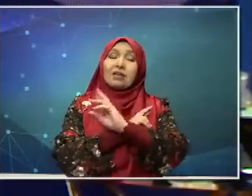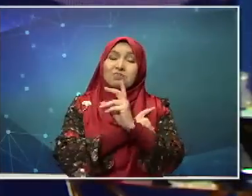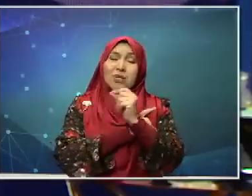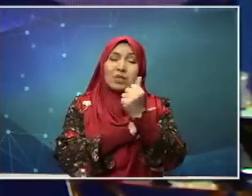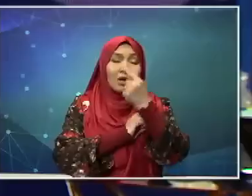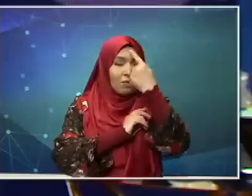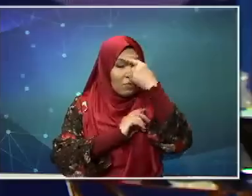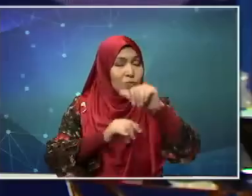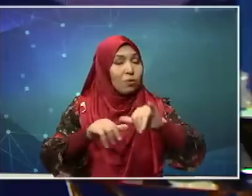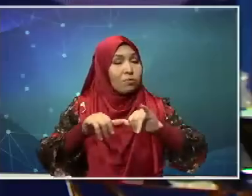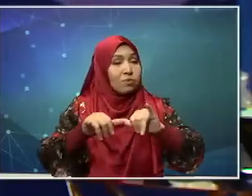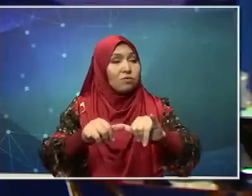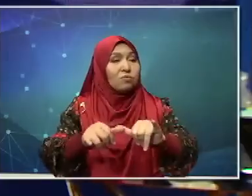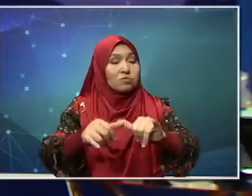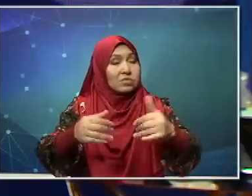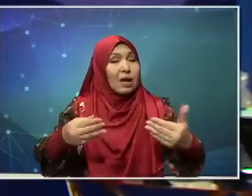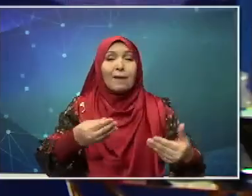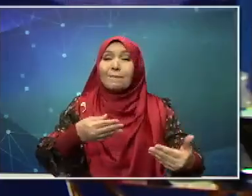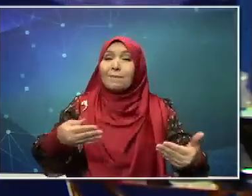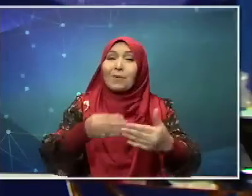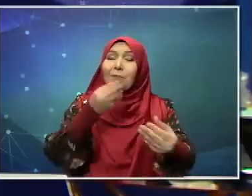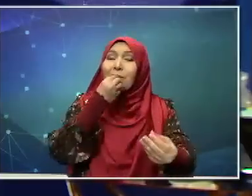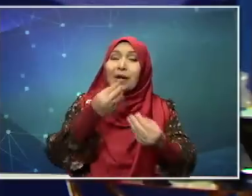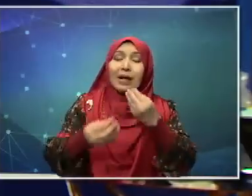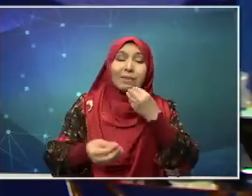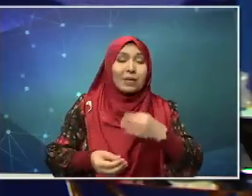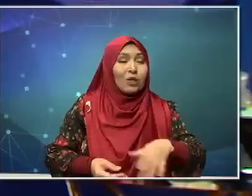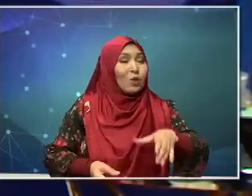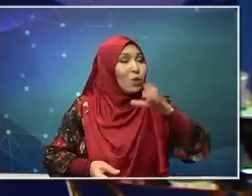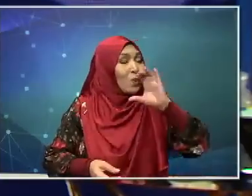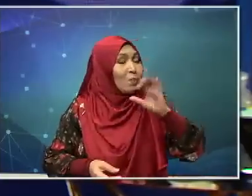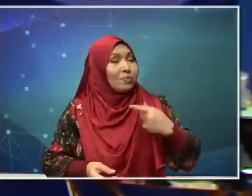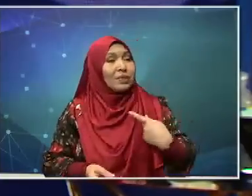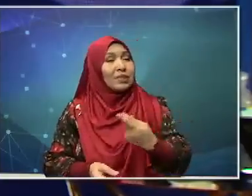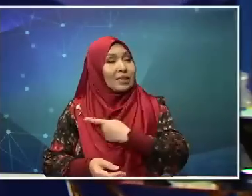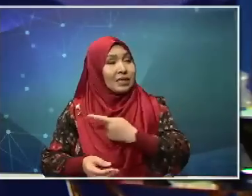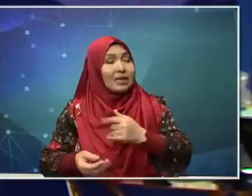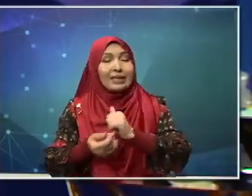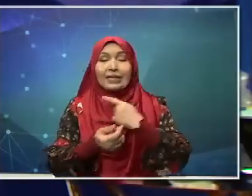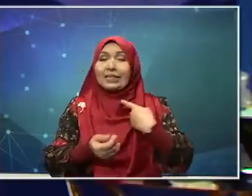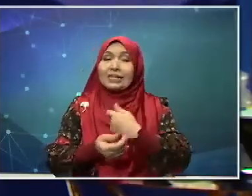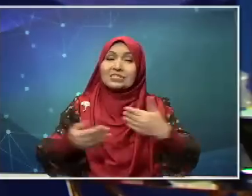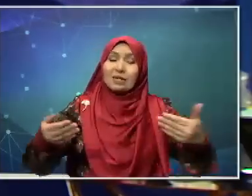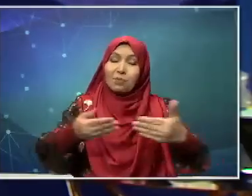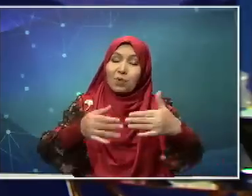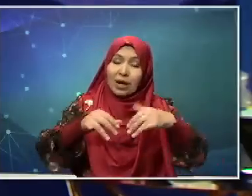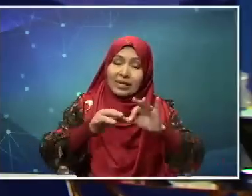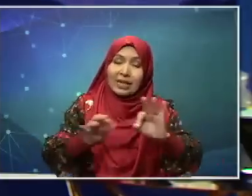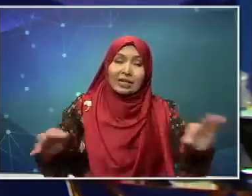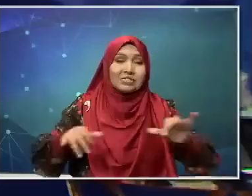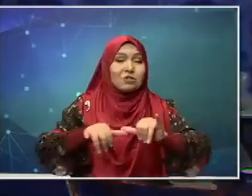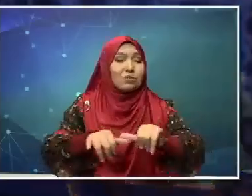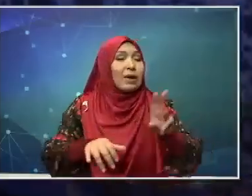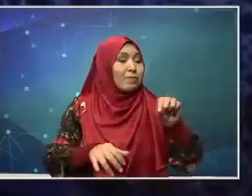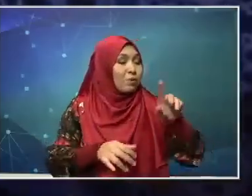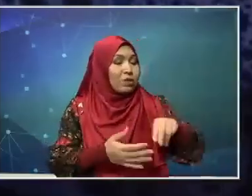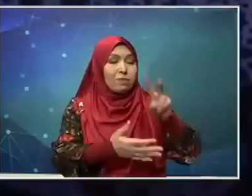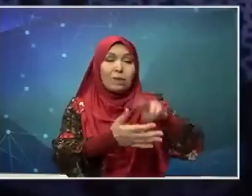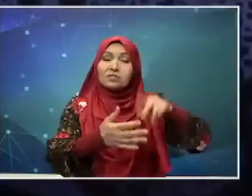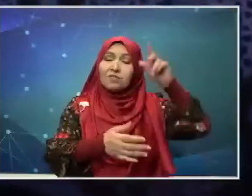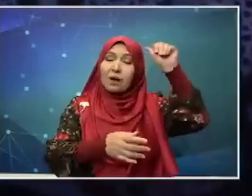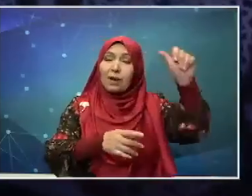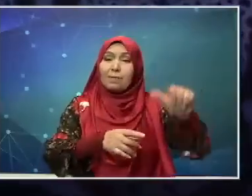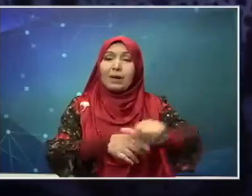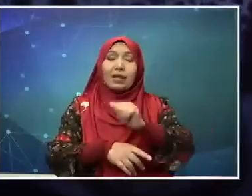ya untuk menyambung makan-minum kita ya dan lebih mudah untuk menyambung Ayah serunya baik rantai pasti paham aja